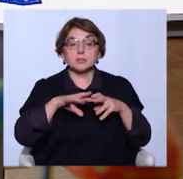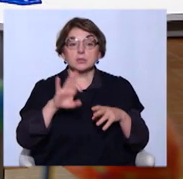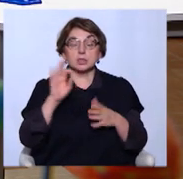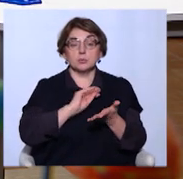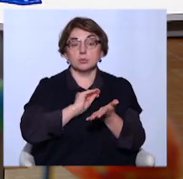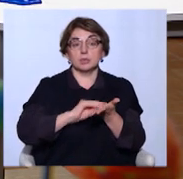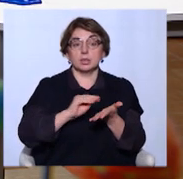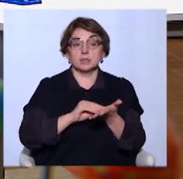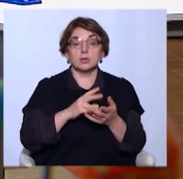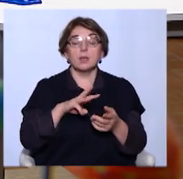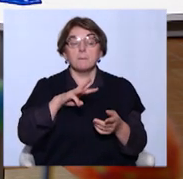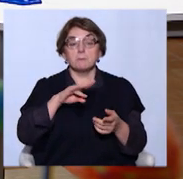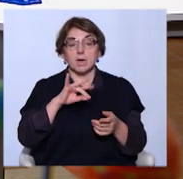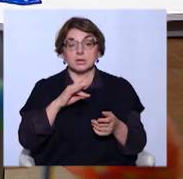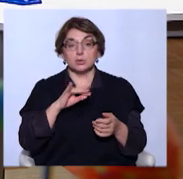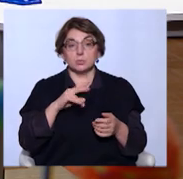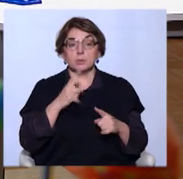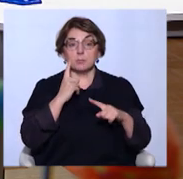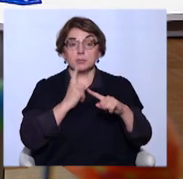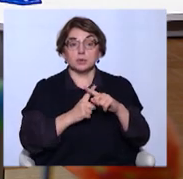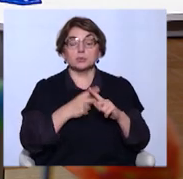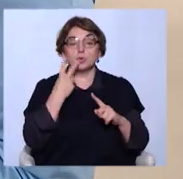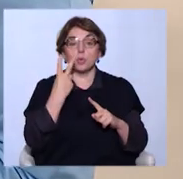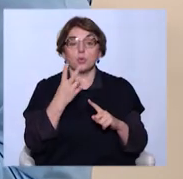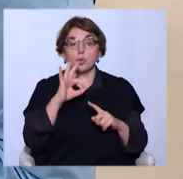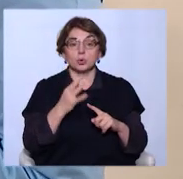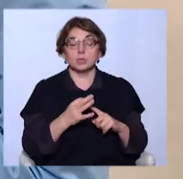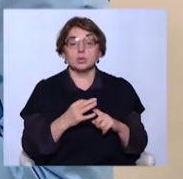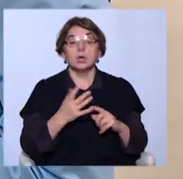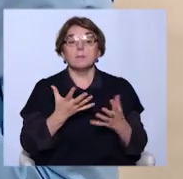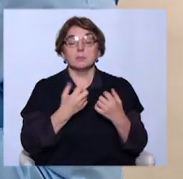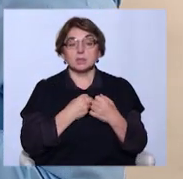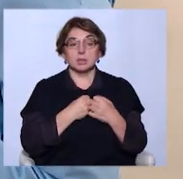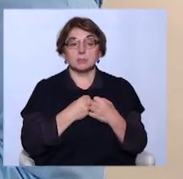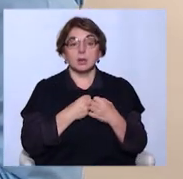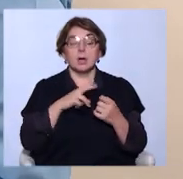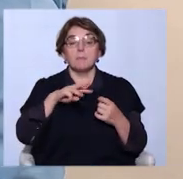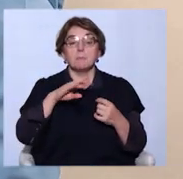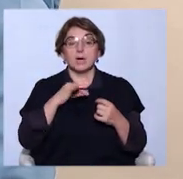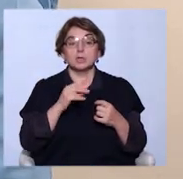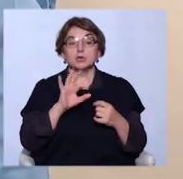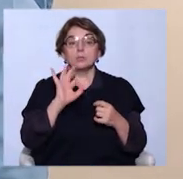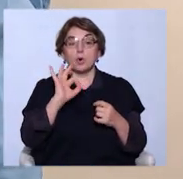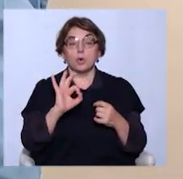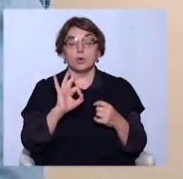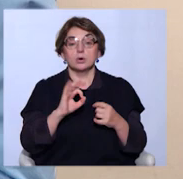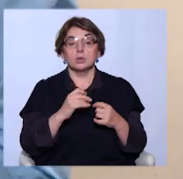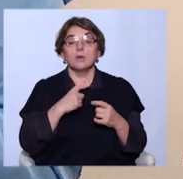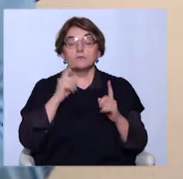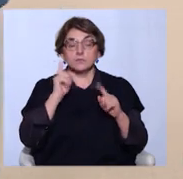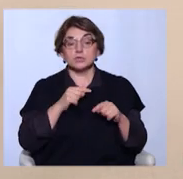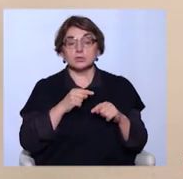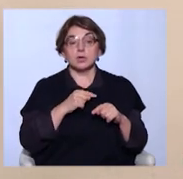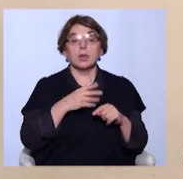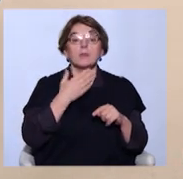რეაქციას: მაგნიუმი პლუს 2 მიიღება მაგნიუმო. ვიცით,